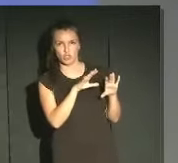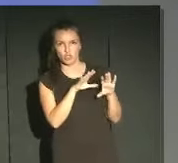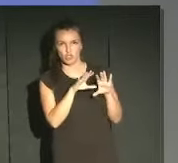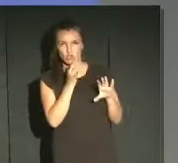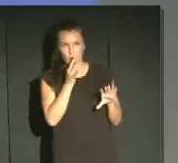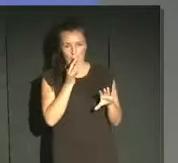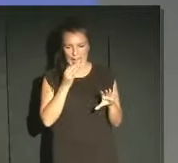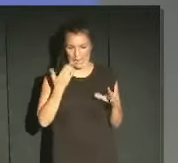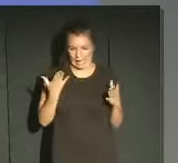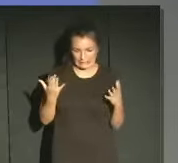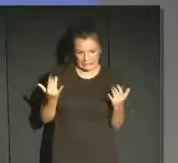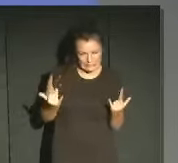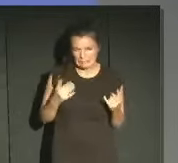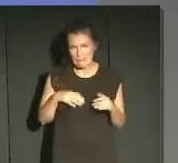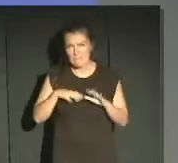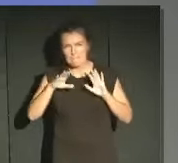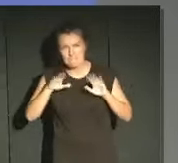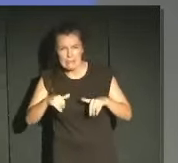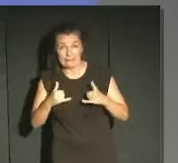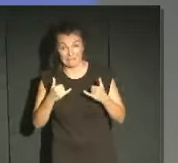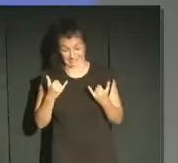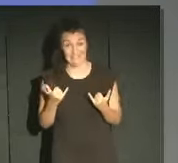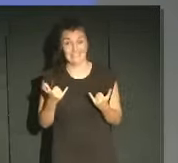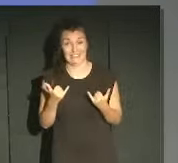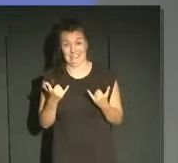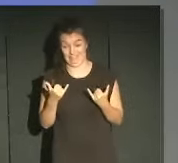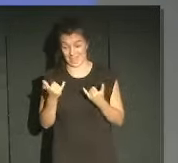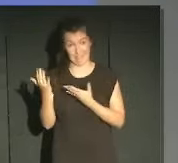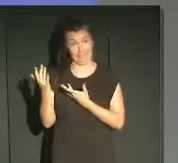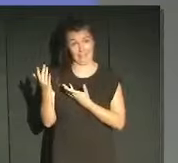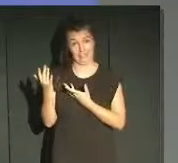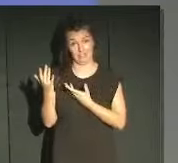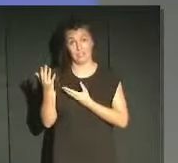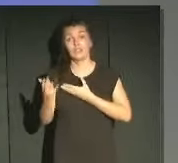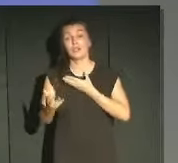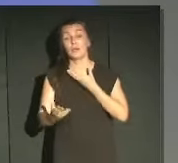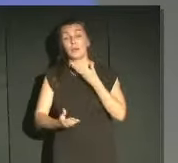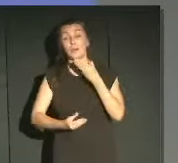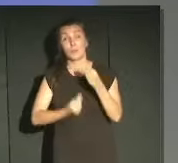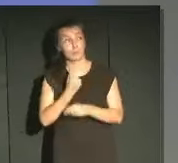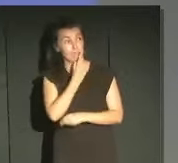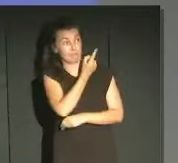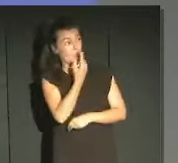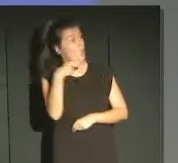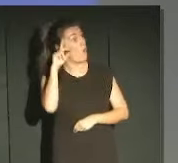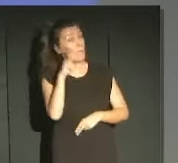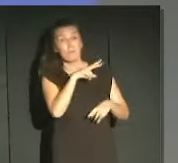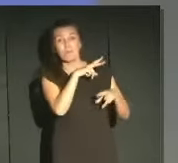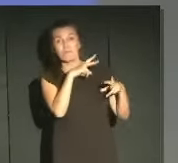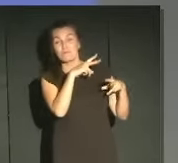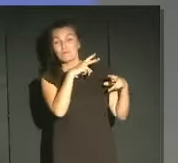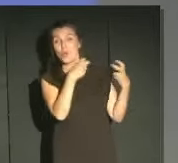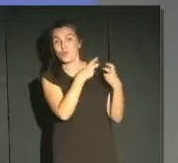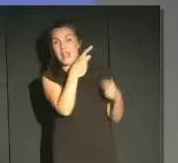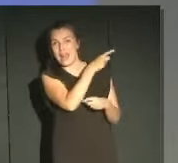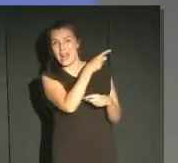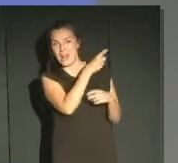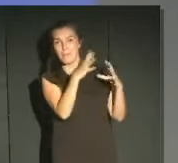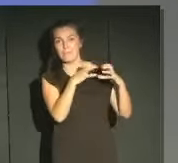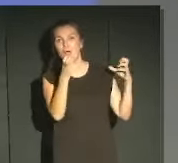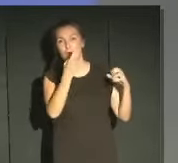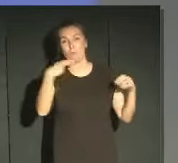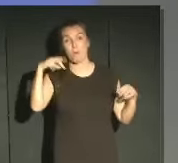notre territoire ou s'il s'opère en Europe à Bruxelles au Parlement